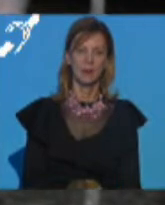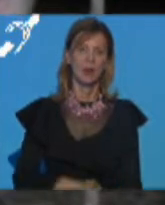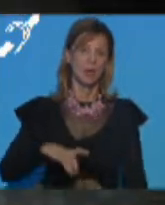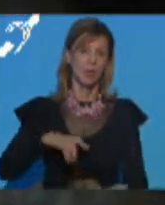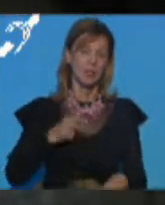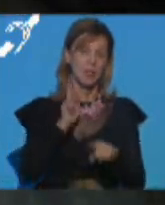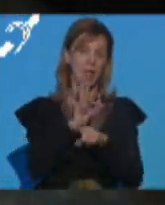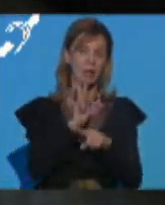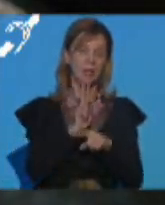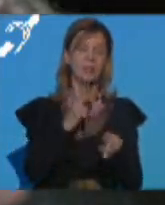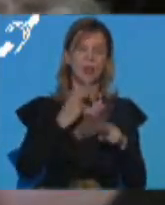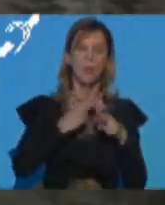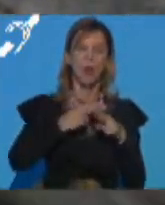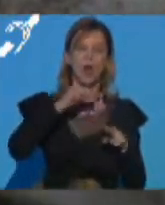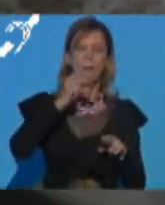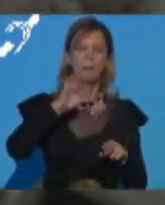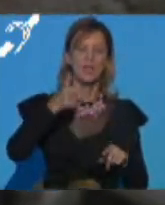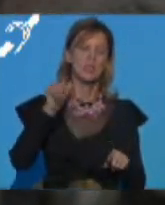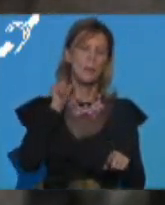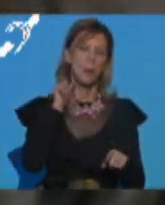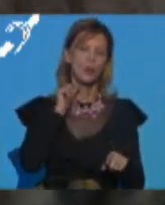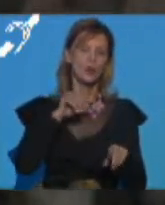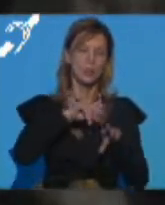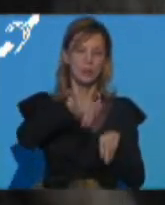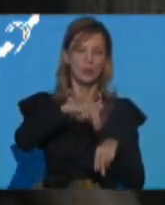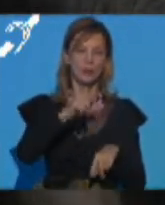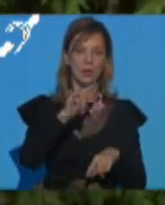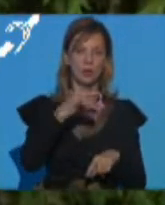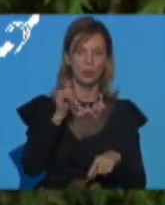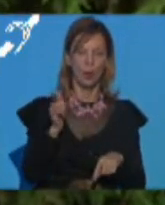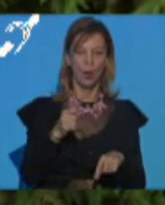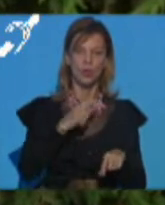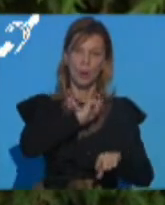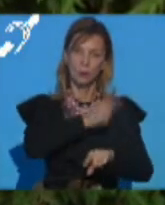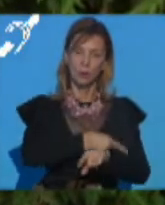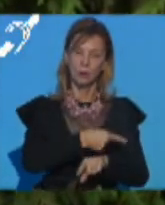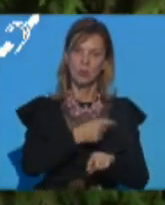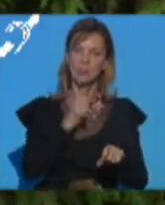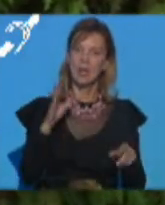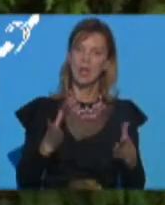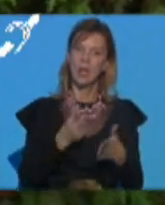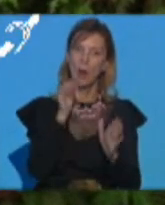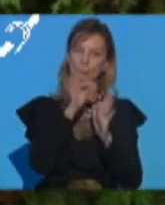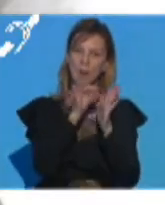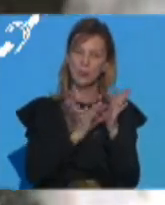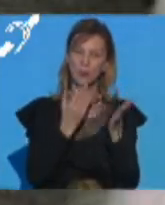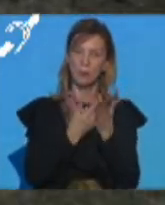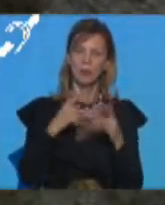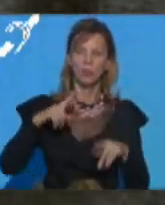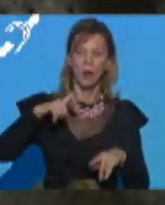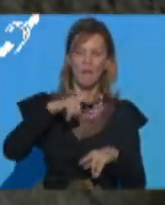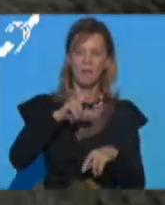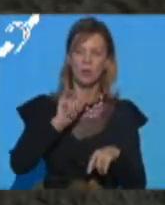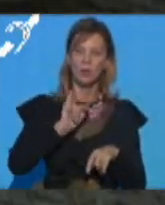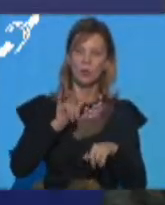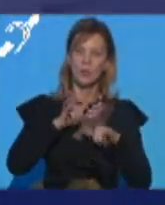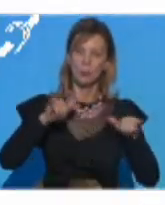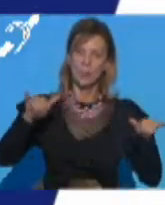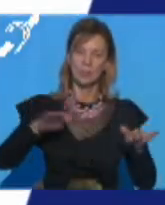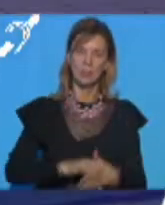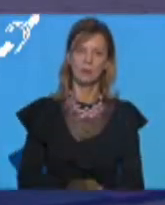Este alertă de pestă porcină în județul Gorj. Mai multe focare sunt active, iar autoritățile iau măsuri pentru ca virusul să nu se răspândească.